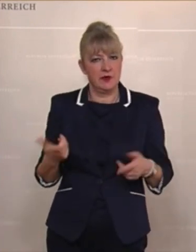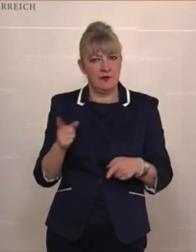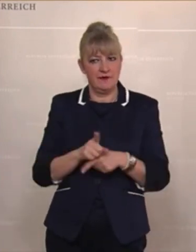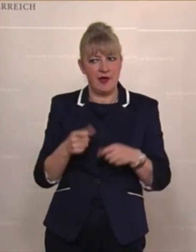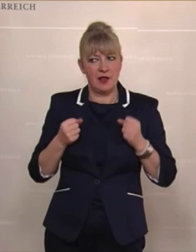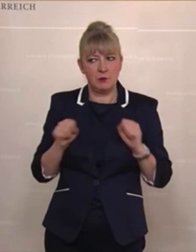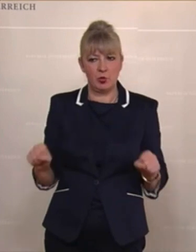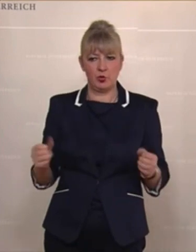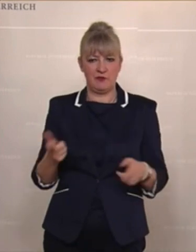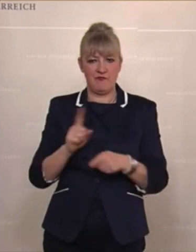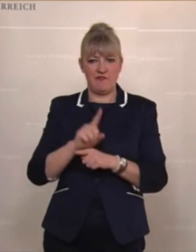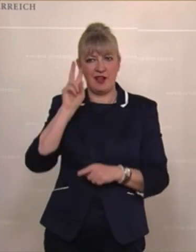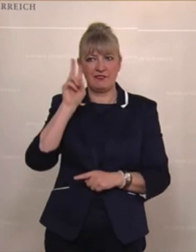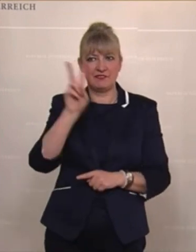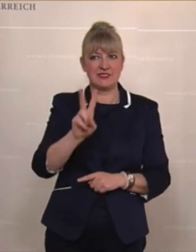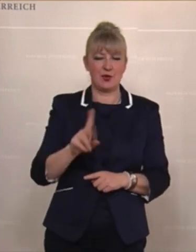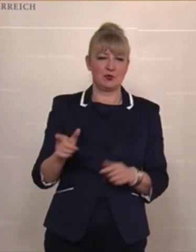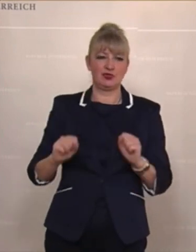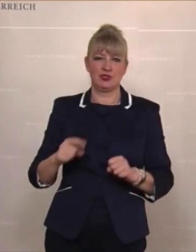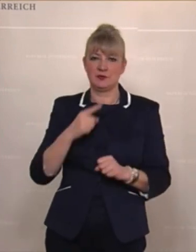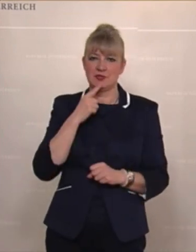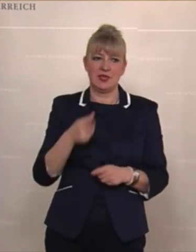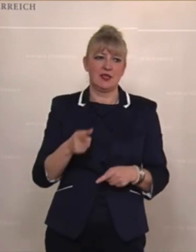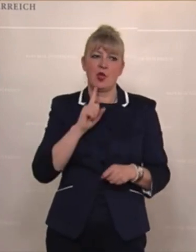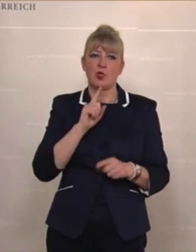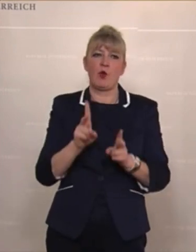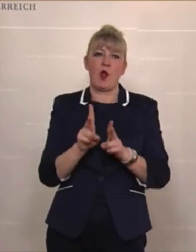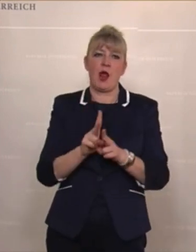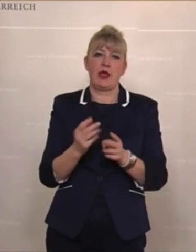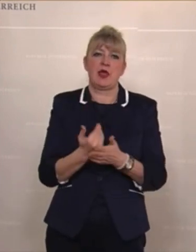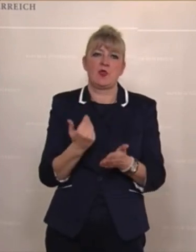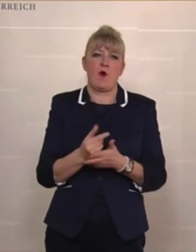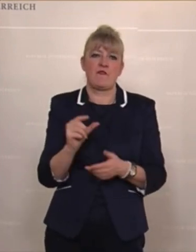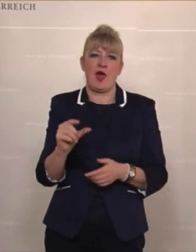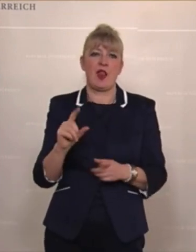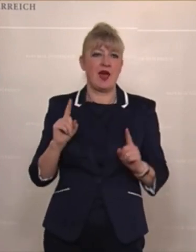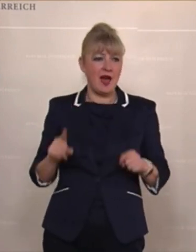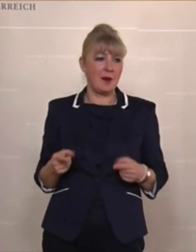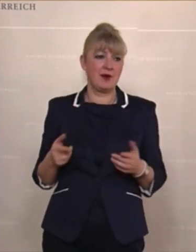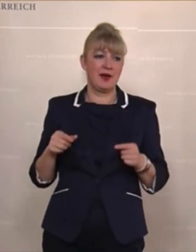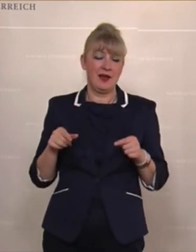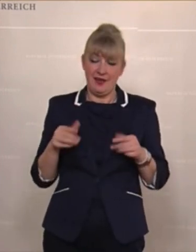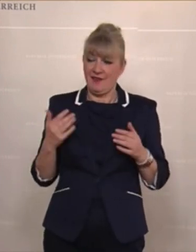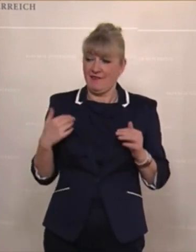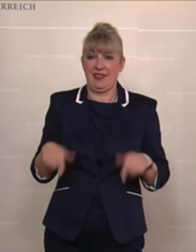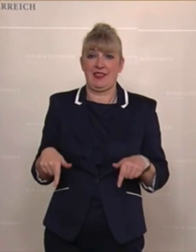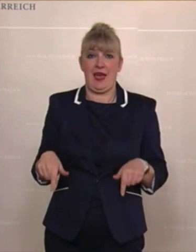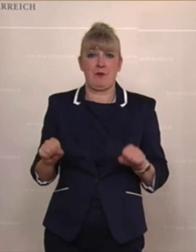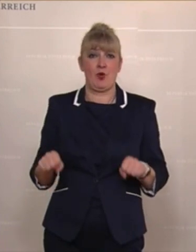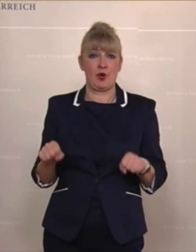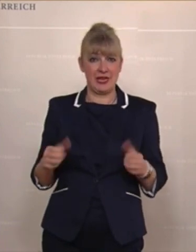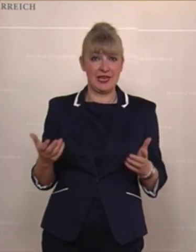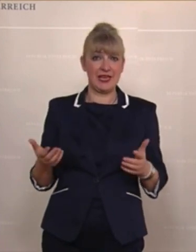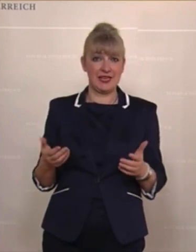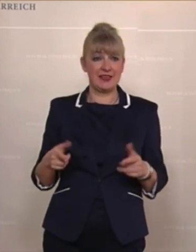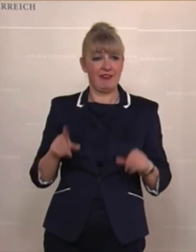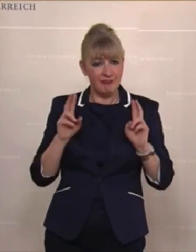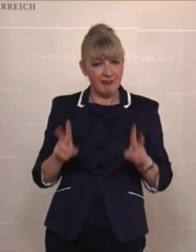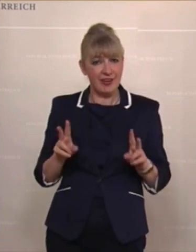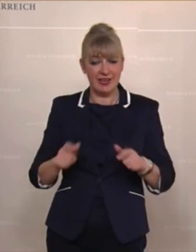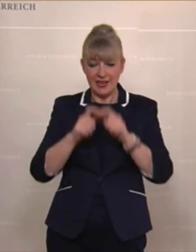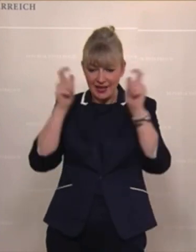es fehlt die Vision und Sie sagen immer wieder, ja, es ist ja nur eine kleine Novelle, aber Sie hätten hier die Gelegenheit und die Chance gehabt,